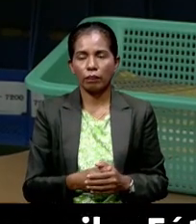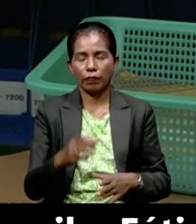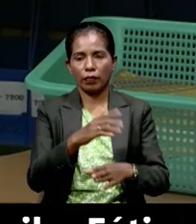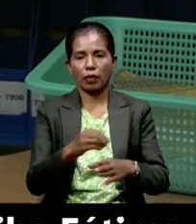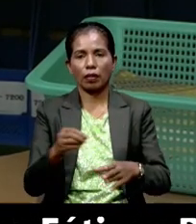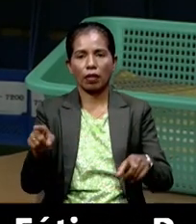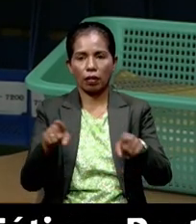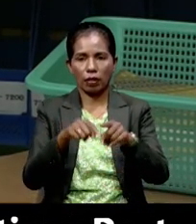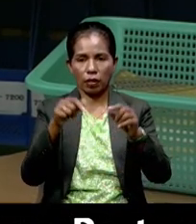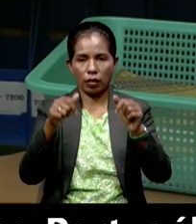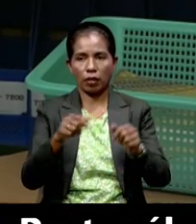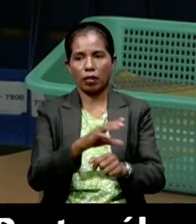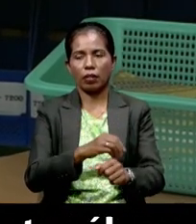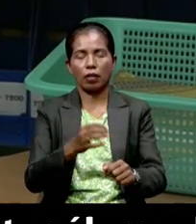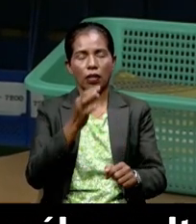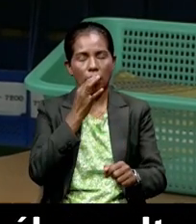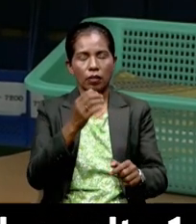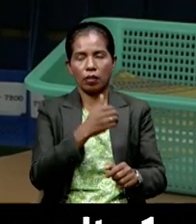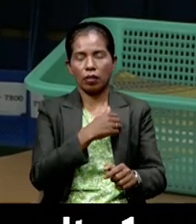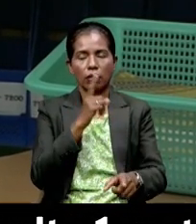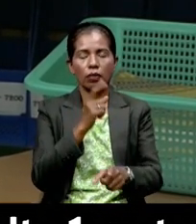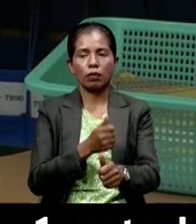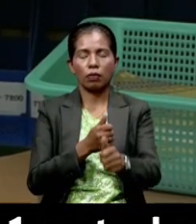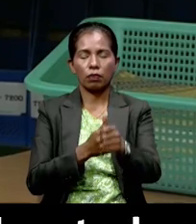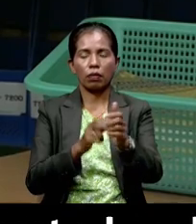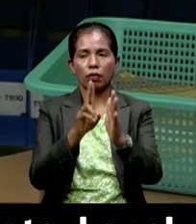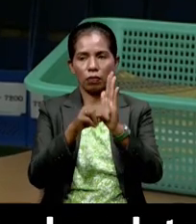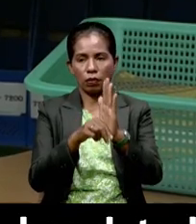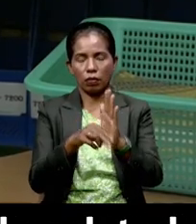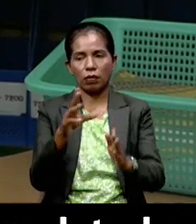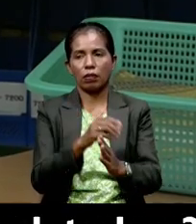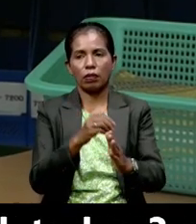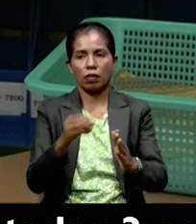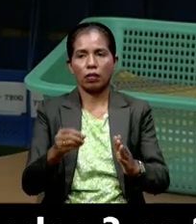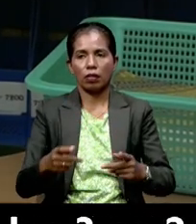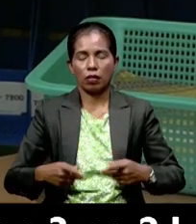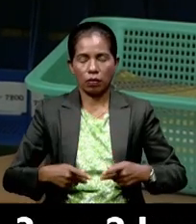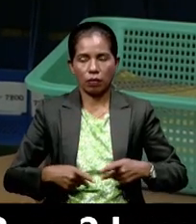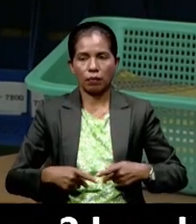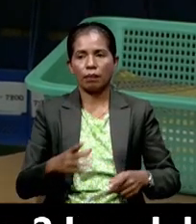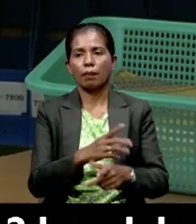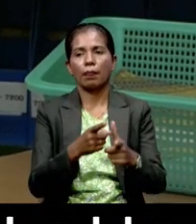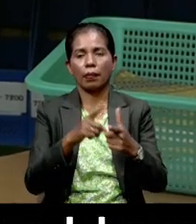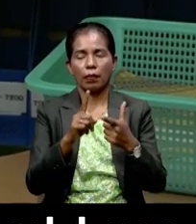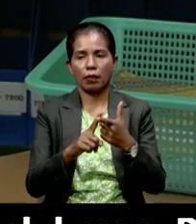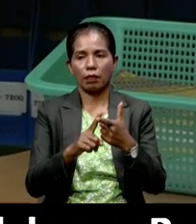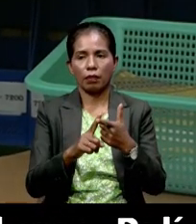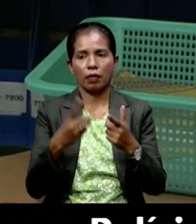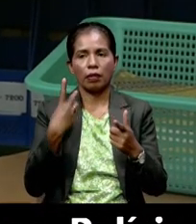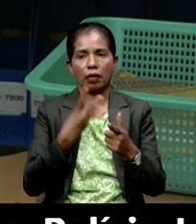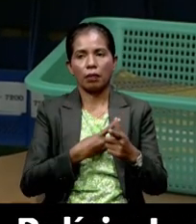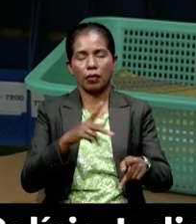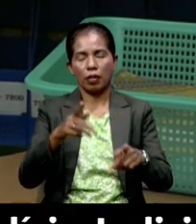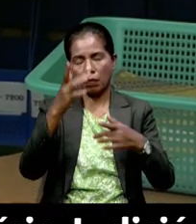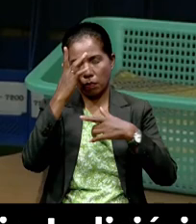itu nehan lateratur la stres nene pasti ni apa stomak ne laika. Oh kalau hamilnya pasien ini